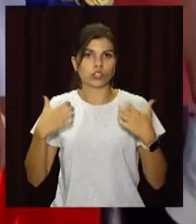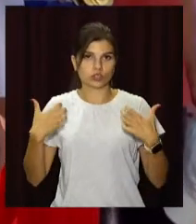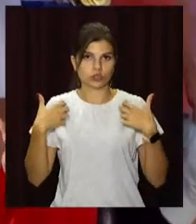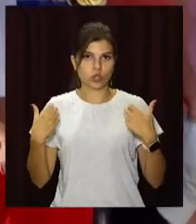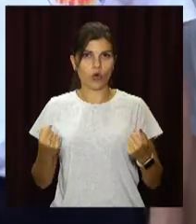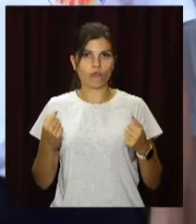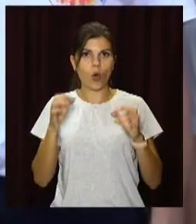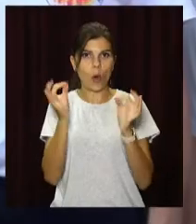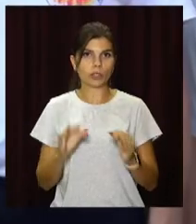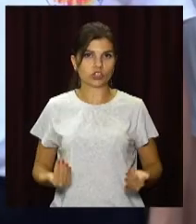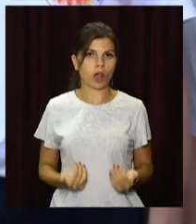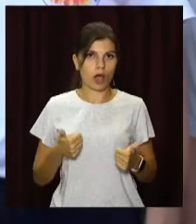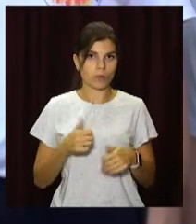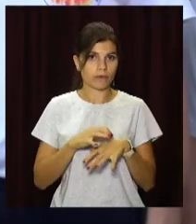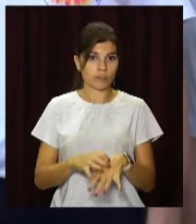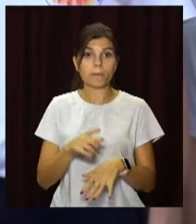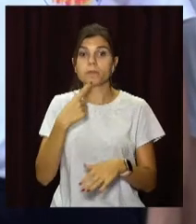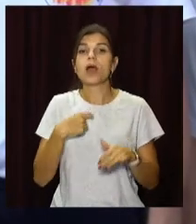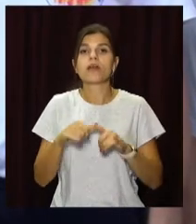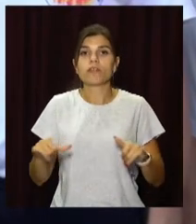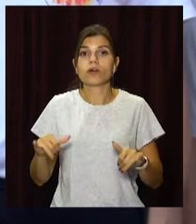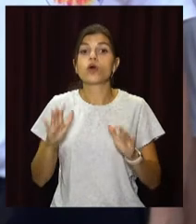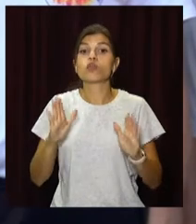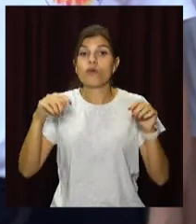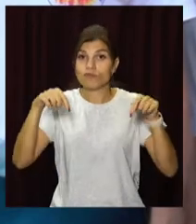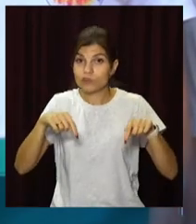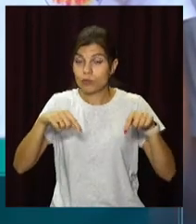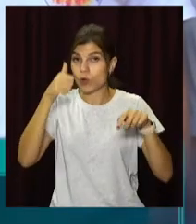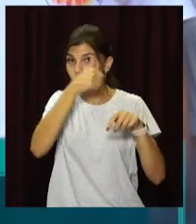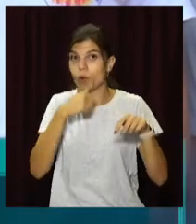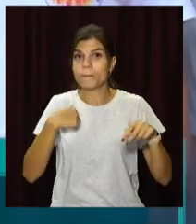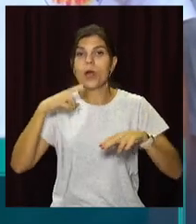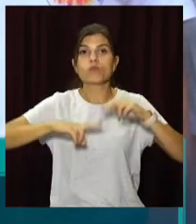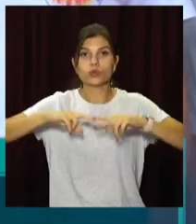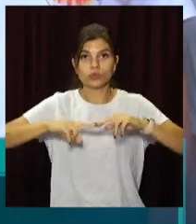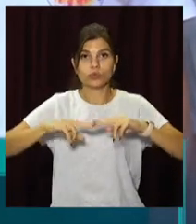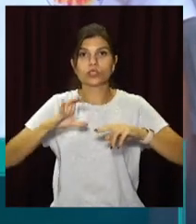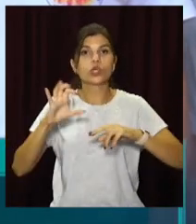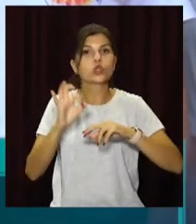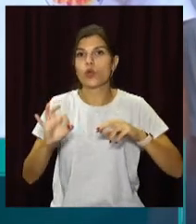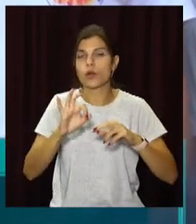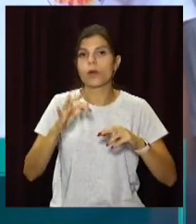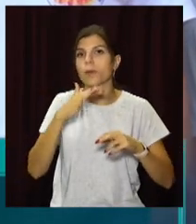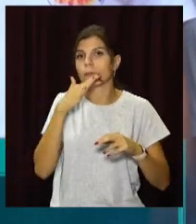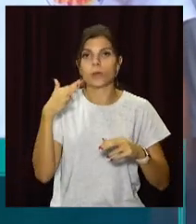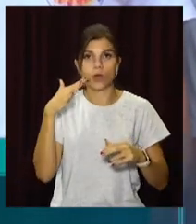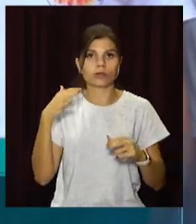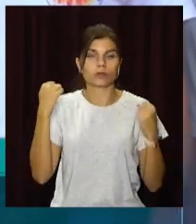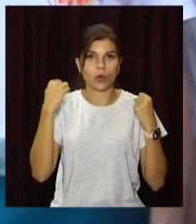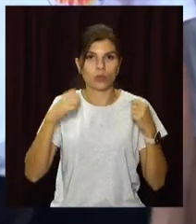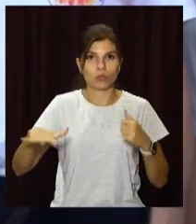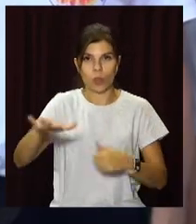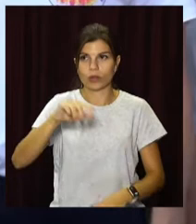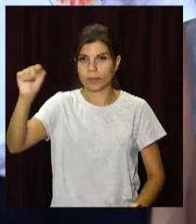життя. Продовжуємо розвивати спорт в нашому місті. Тільки в цьому році ми будуємо з нуля 3 багатофункціональних